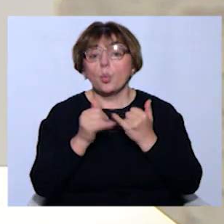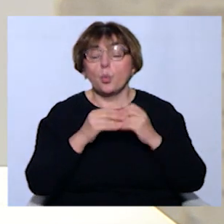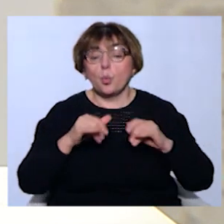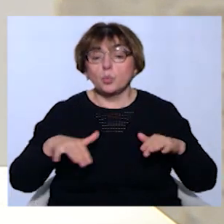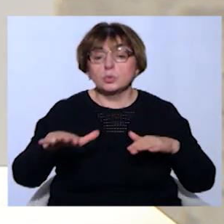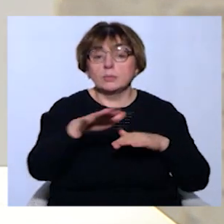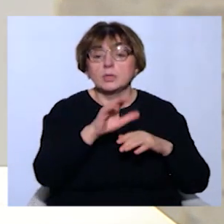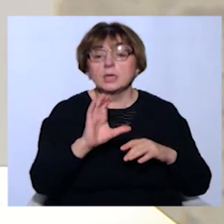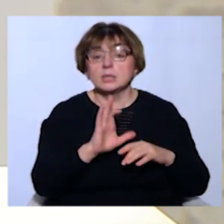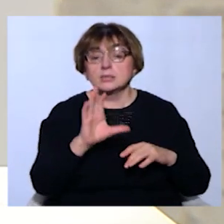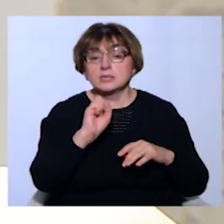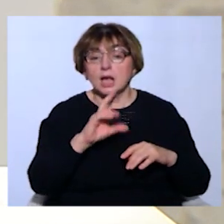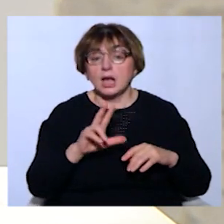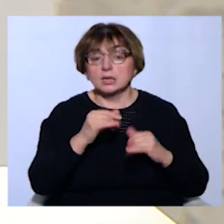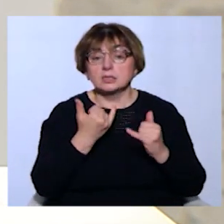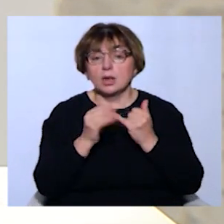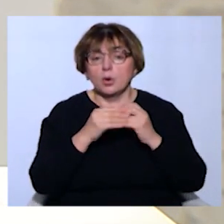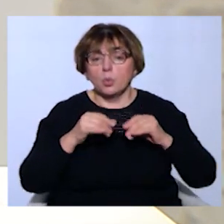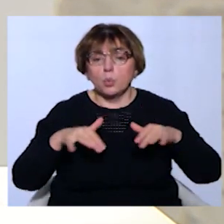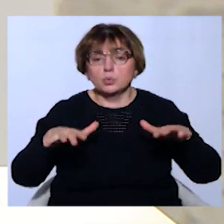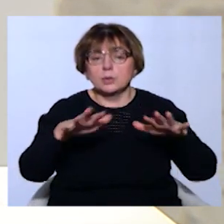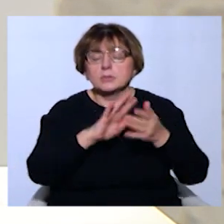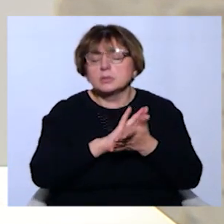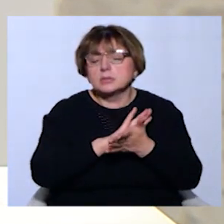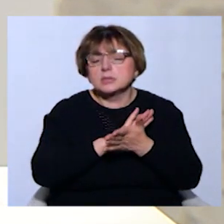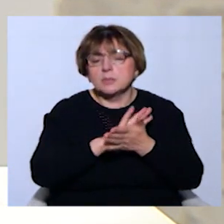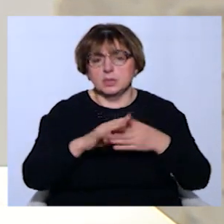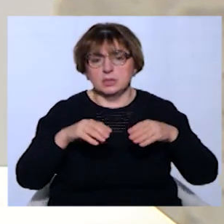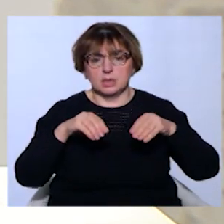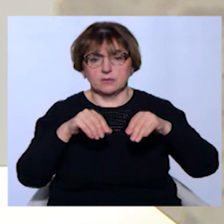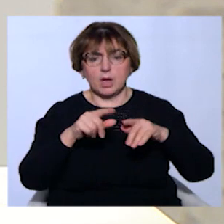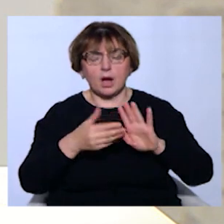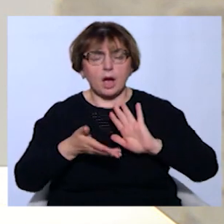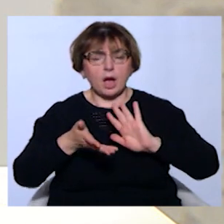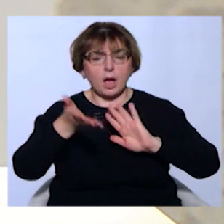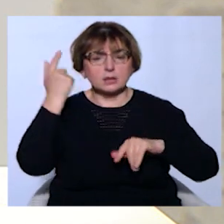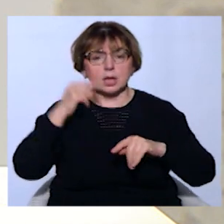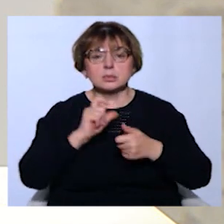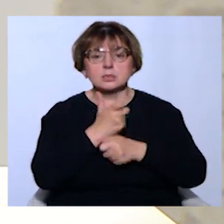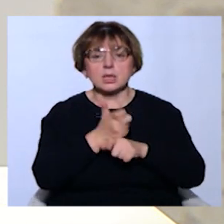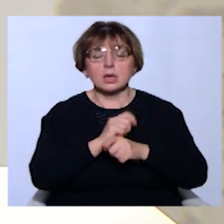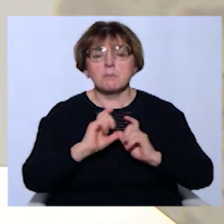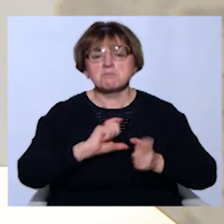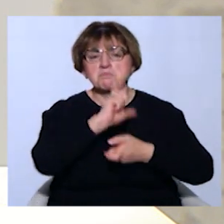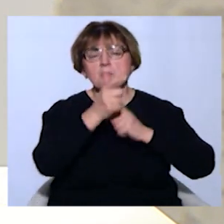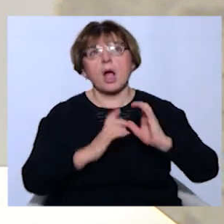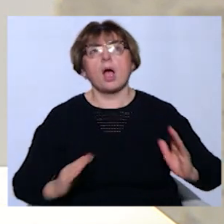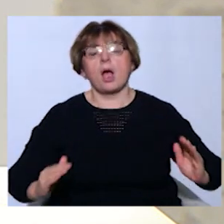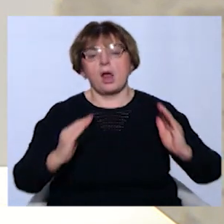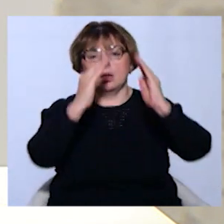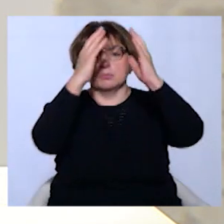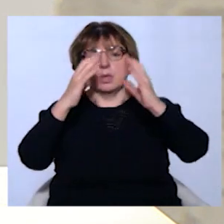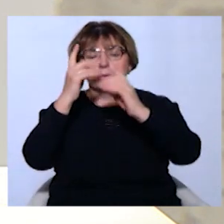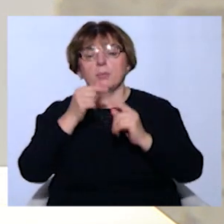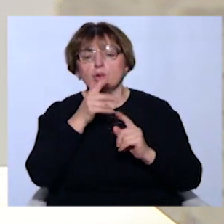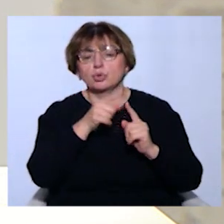წარმოიდგინეთ სახარის უდაბნო, სადაც სულ ქვიშაა, წმინდა ქვიშა, ოდესღაც აქ მაღალი შეიძლება მთები იდგა, მაგრამ